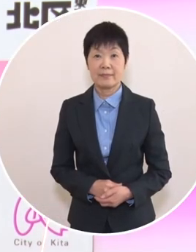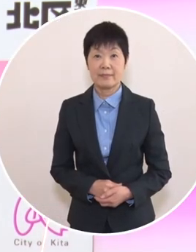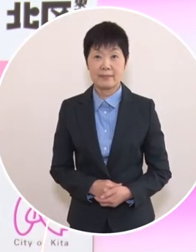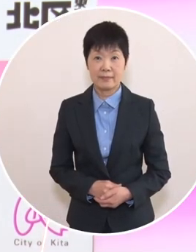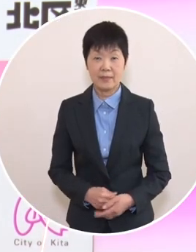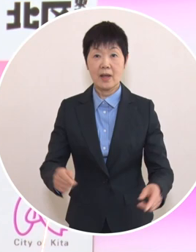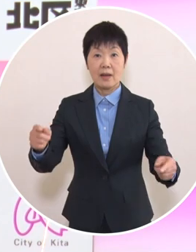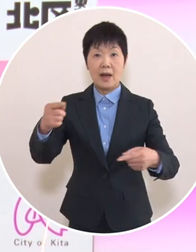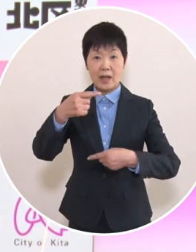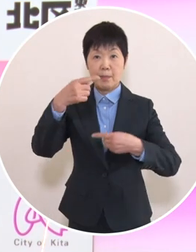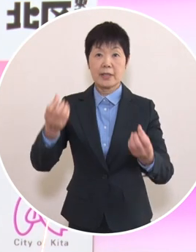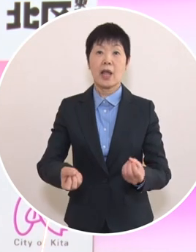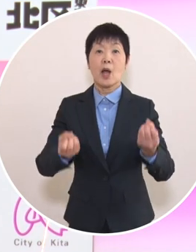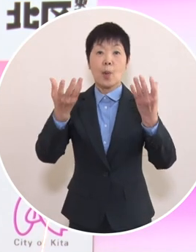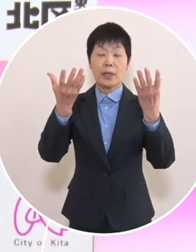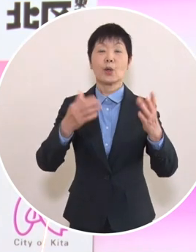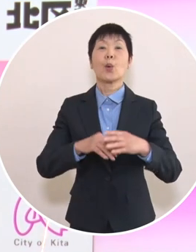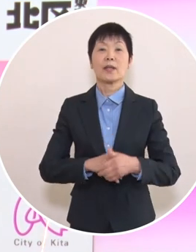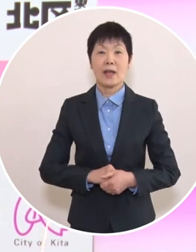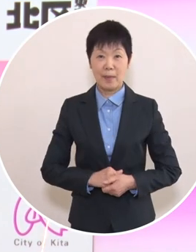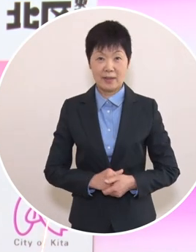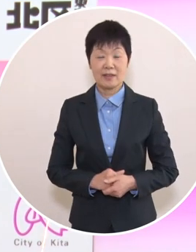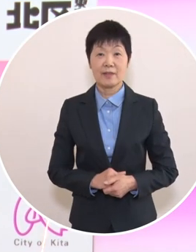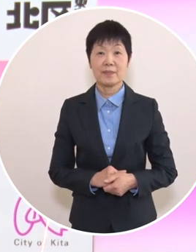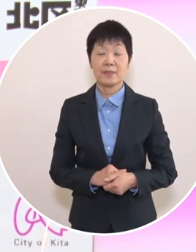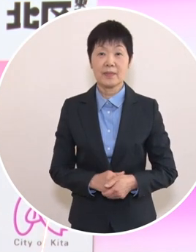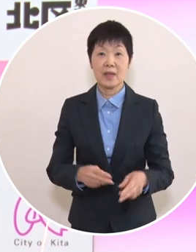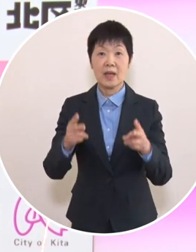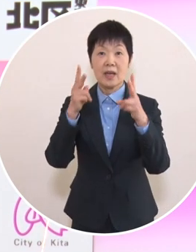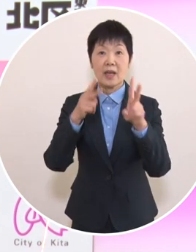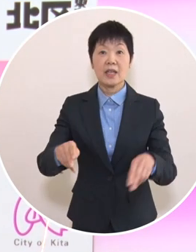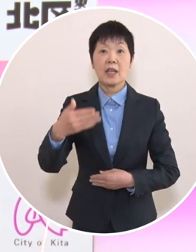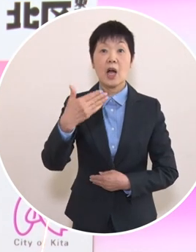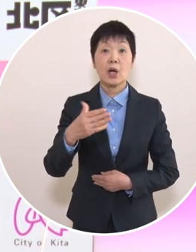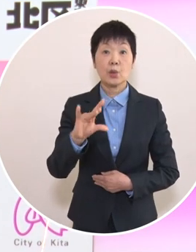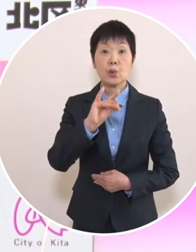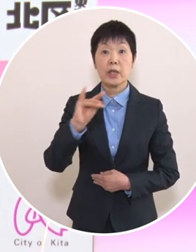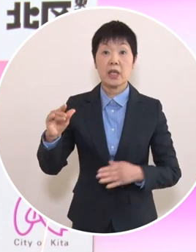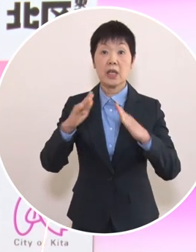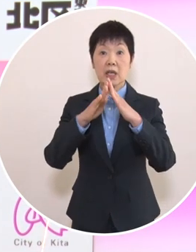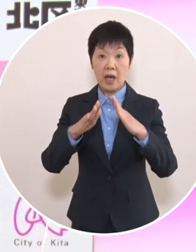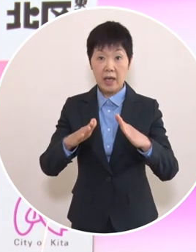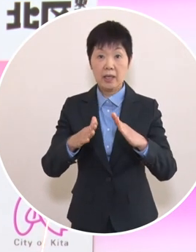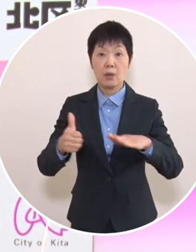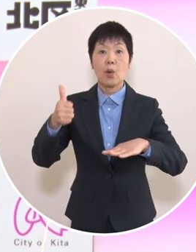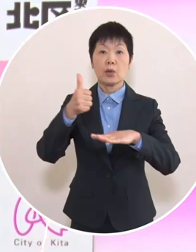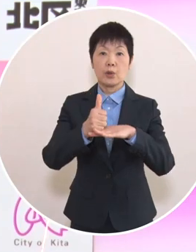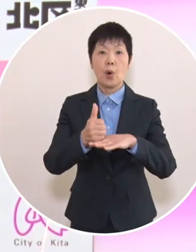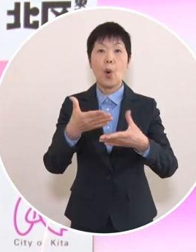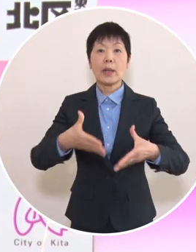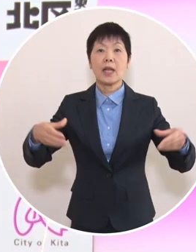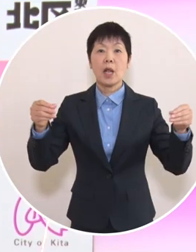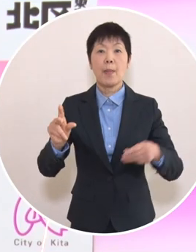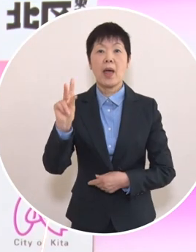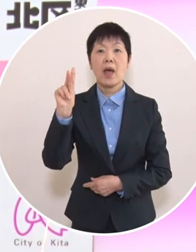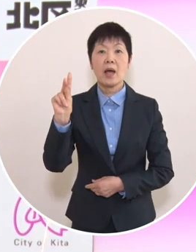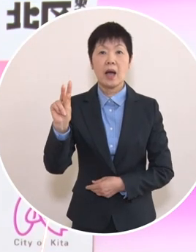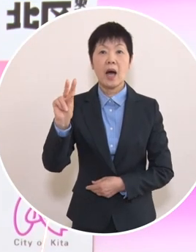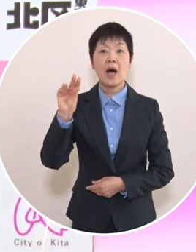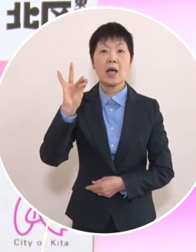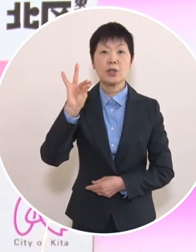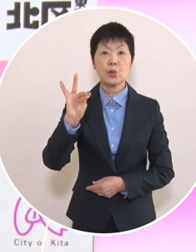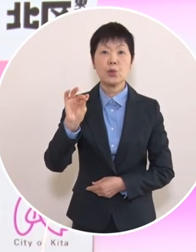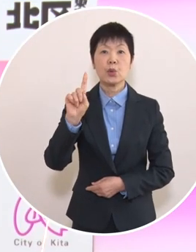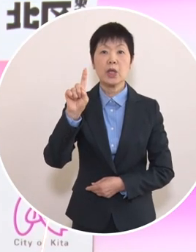皆様新年明けましておめでとうございます北区議会議長は田辺勝尋でございます